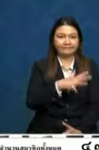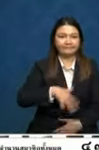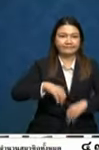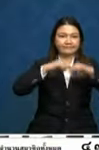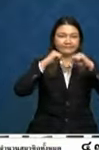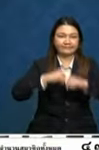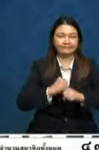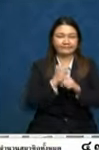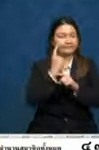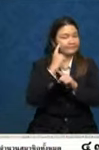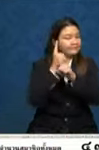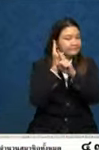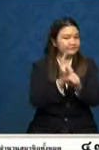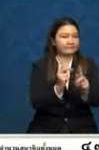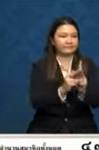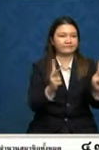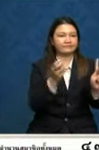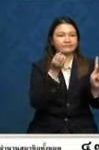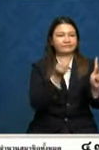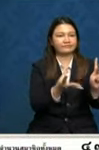ก้ไขของคณะกรรมการนะครับ